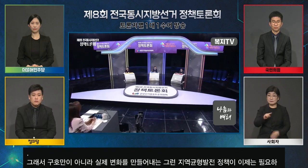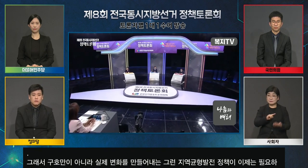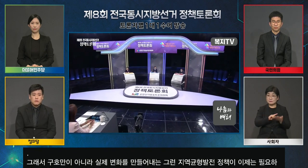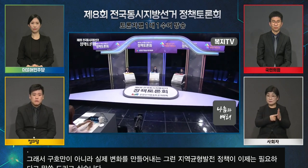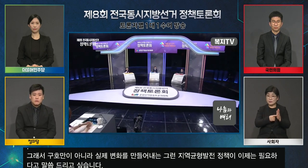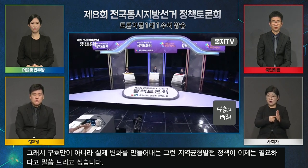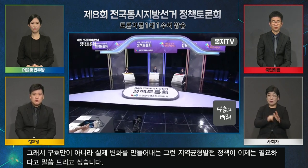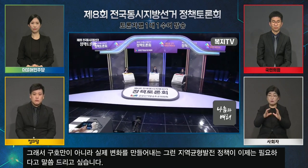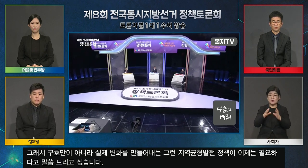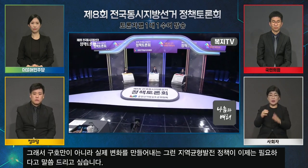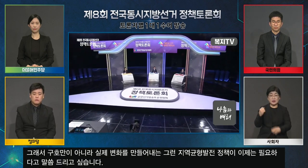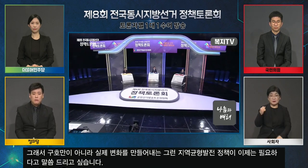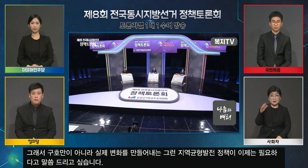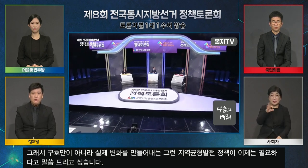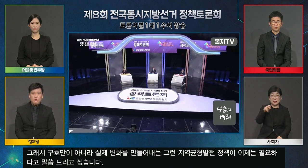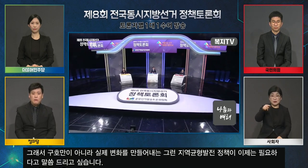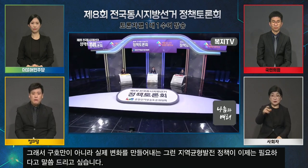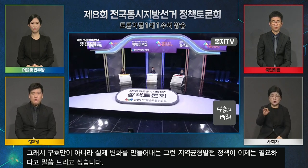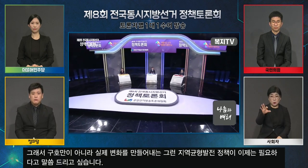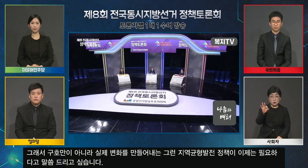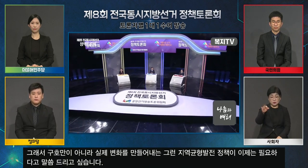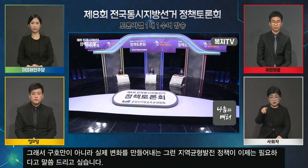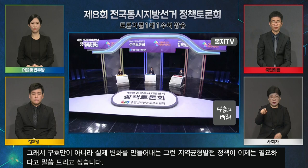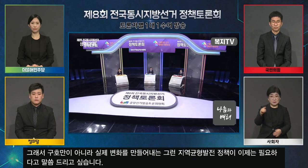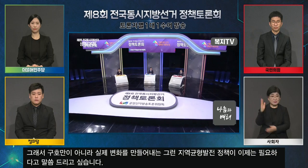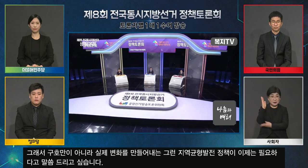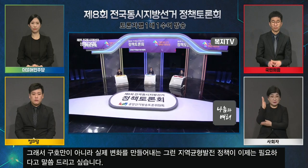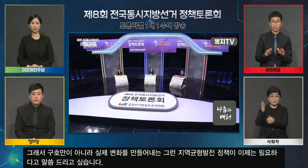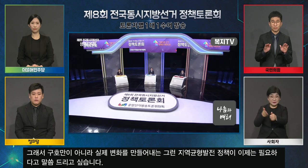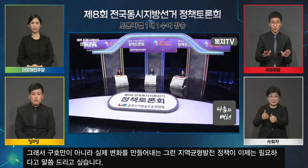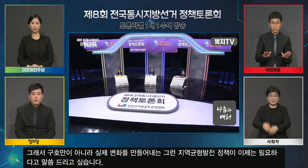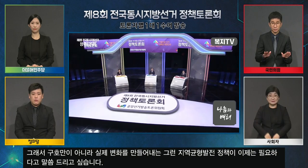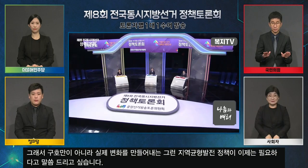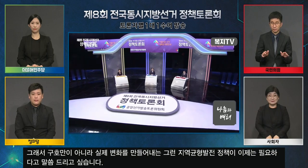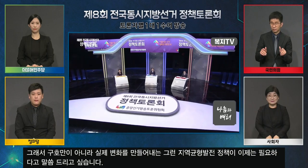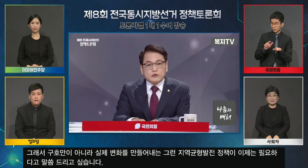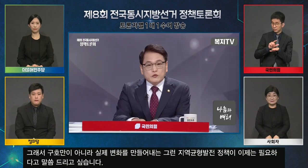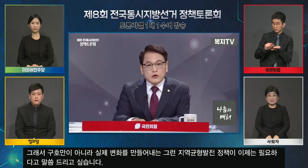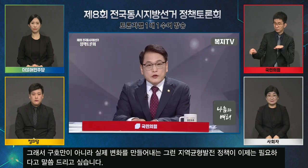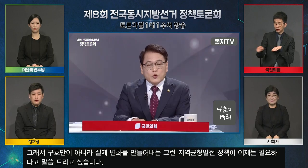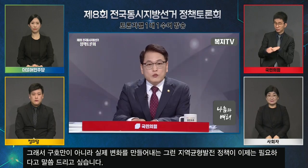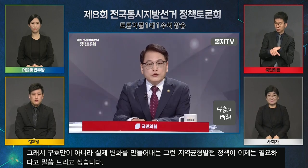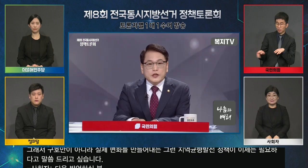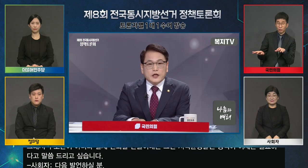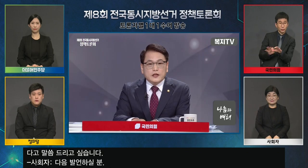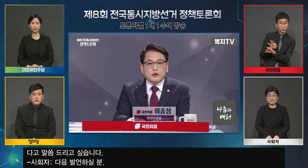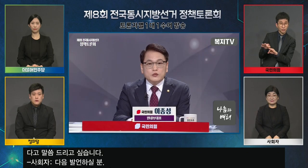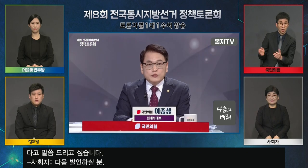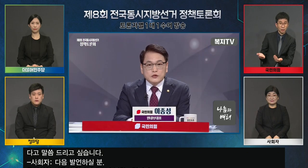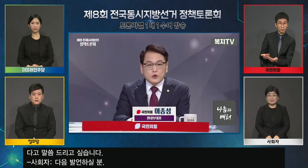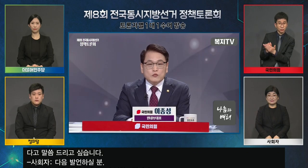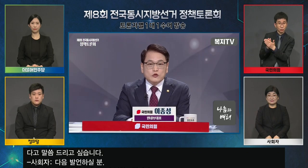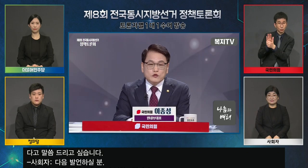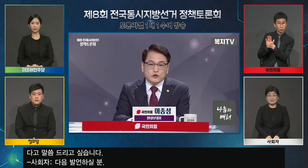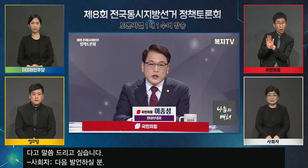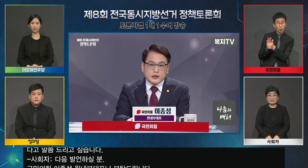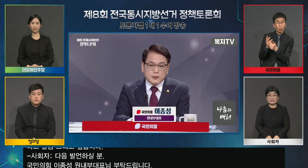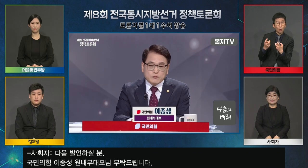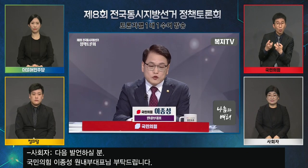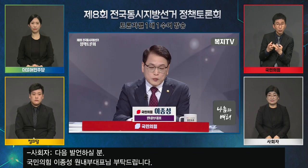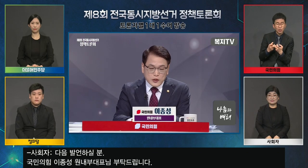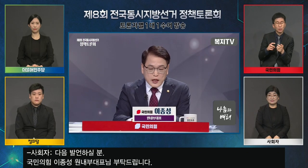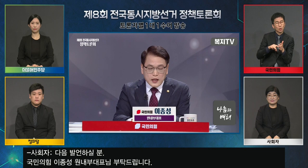국민의힘 이종성 원내부 대표님 부탁드립니다. 지방경제를 살리기 위해서는 지방분권, 교부세 이런 부분들도 물론